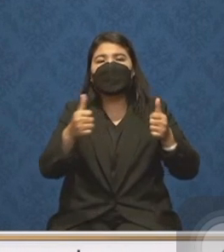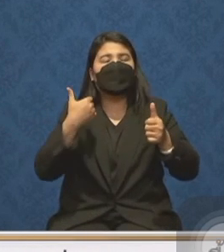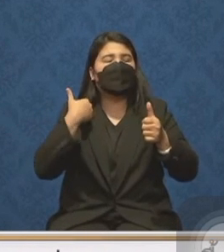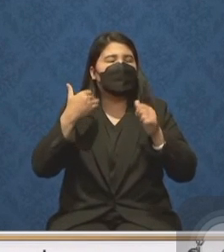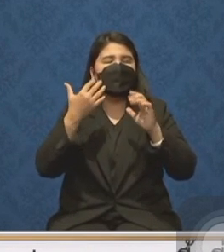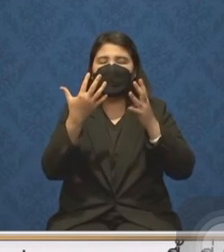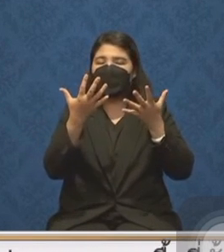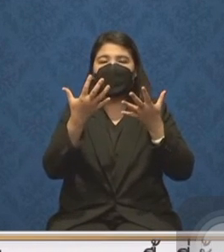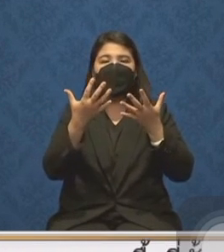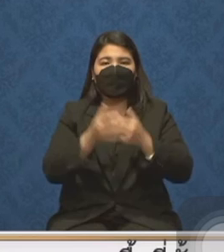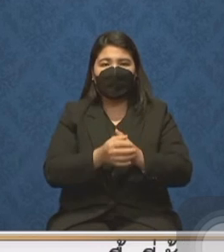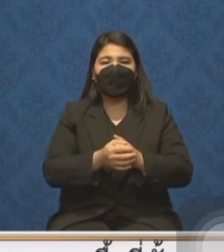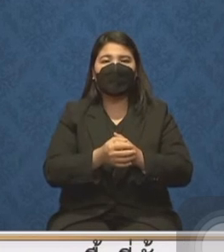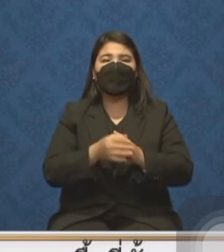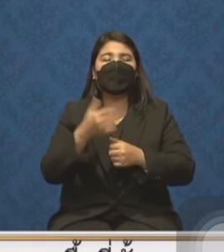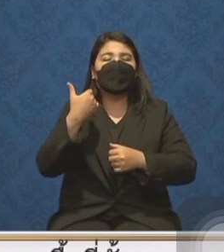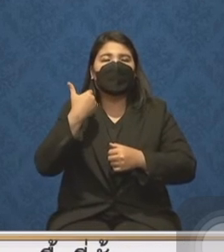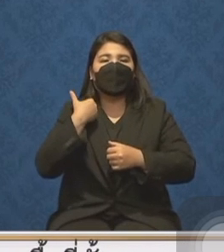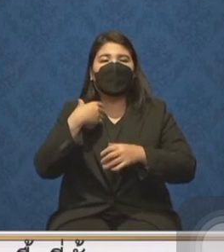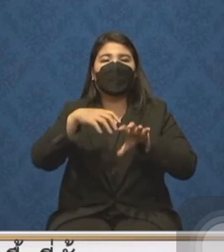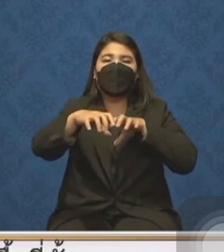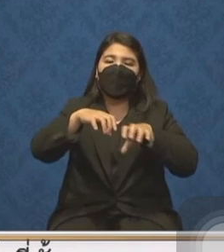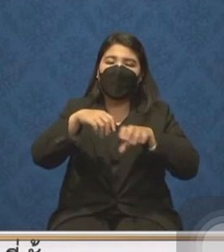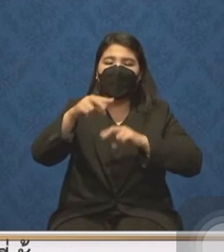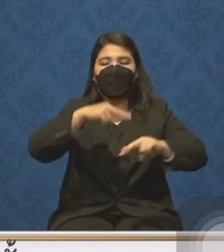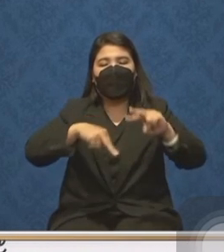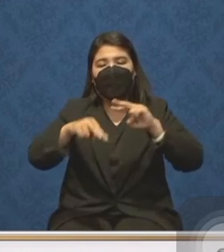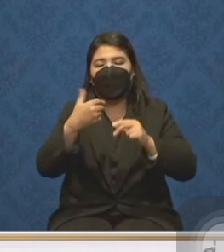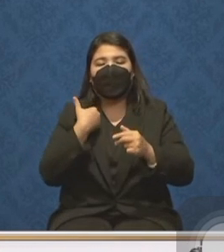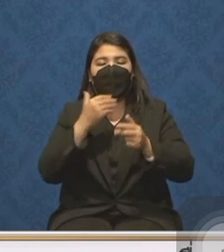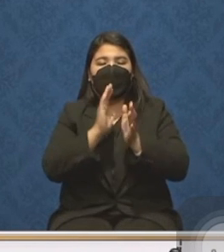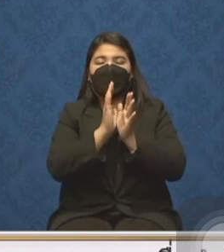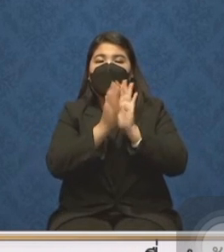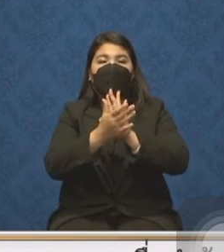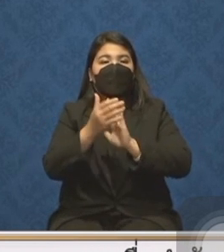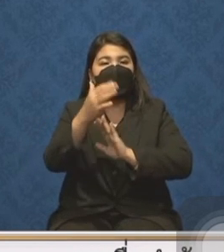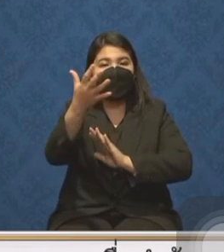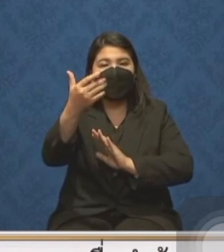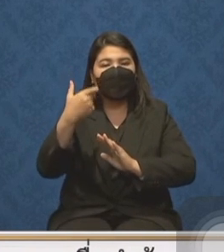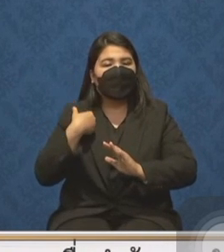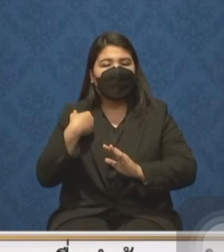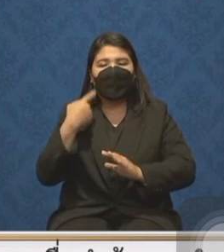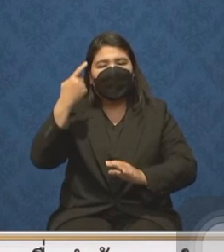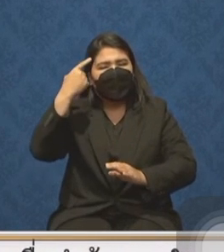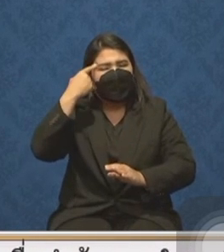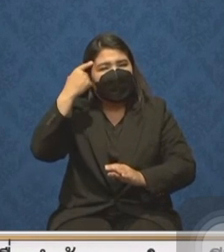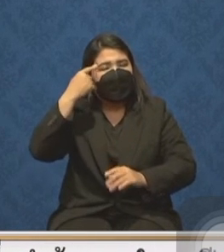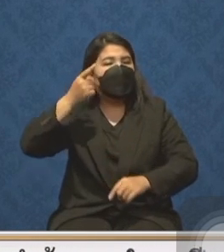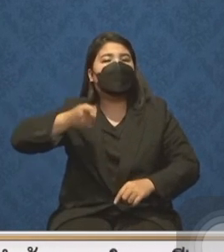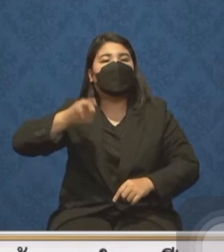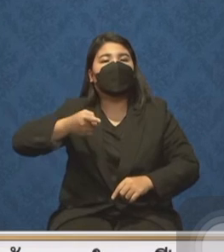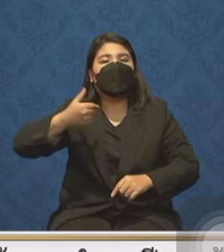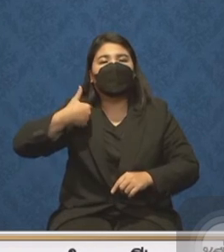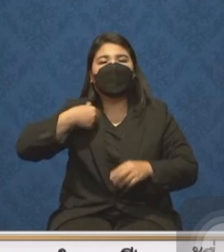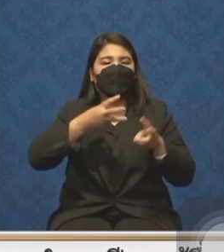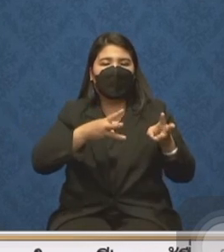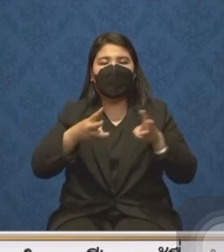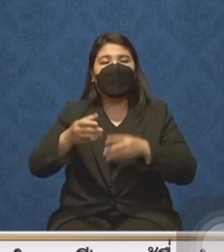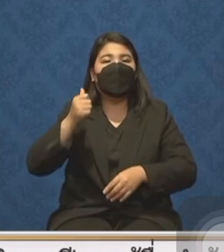ารไม่มีการปรับเปลี่ยนยังใช้ทัศนคติเดิมๆใช้วิธีการเดิมๆรวมถึง